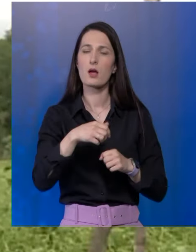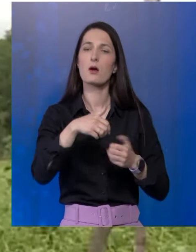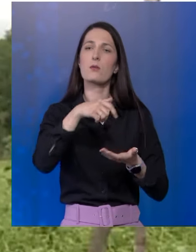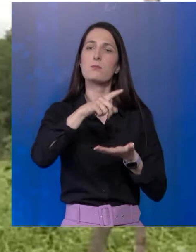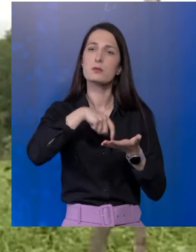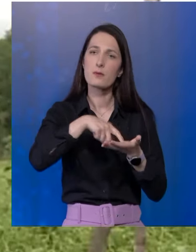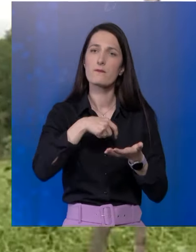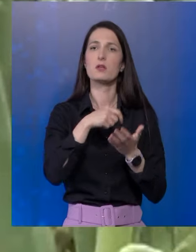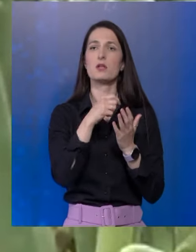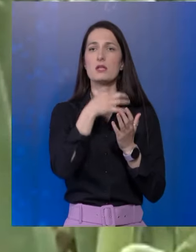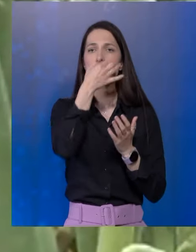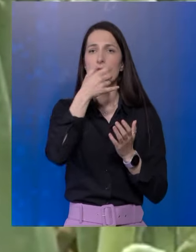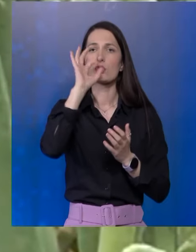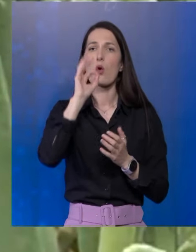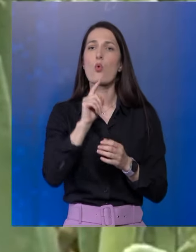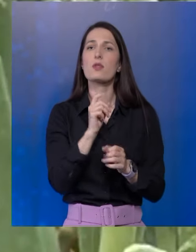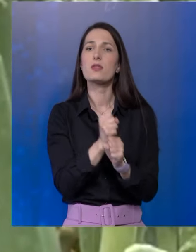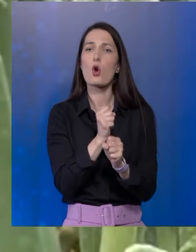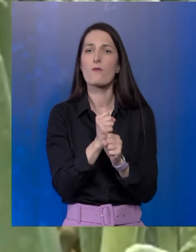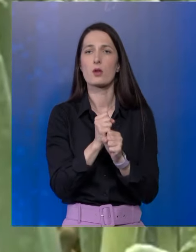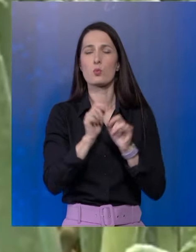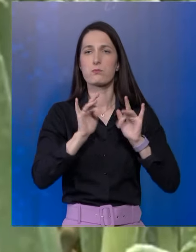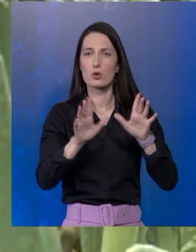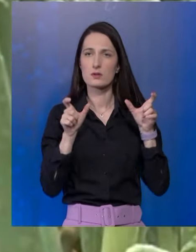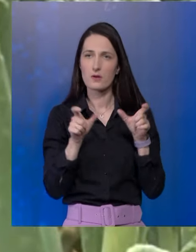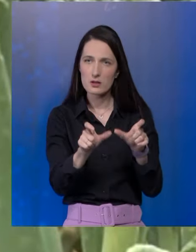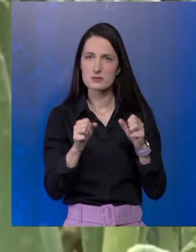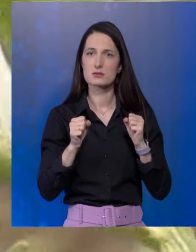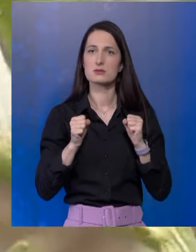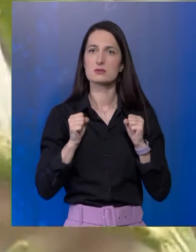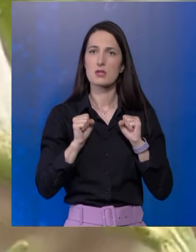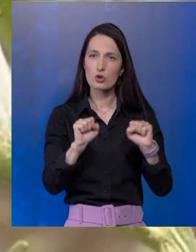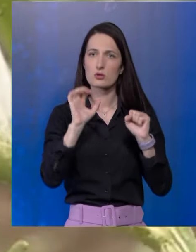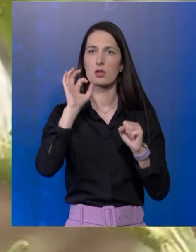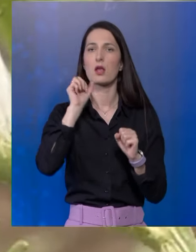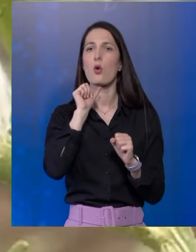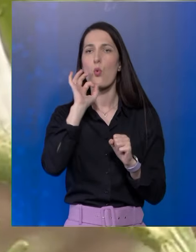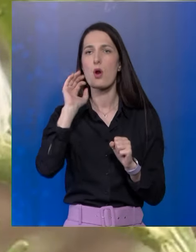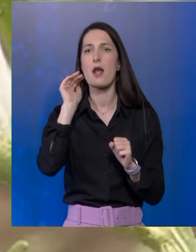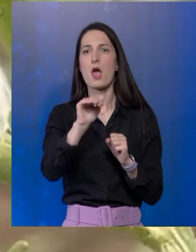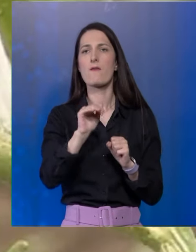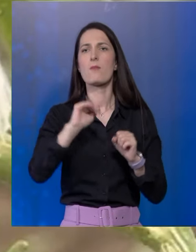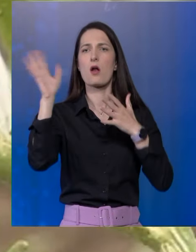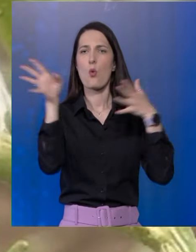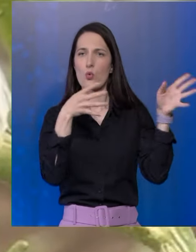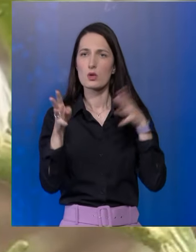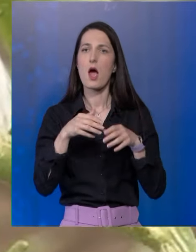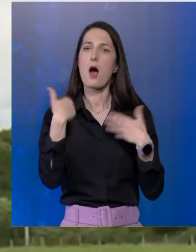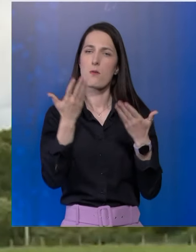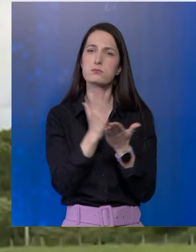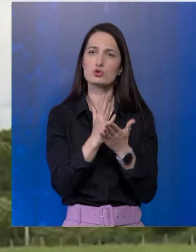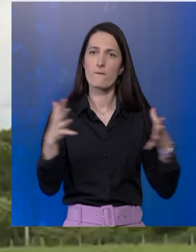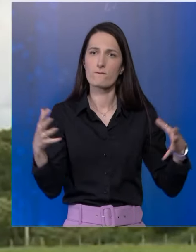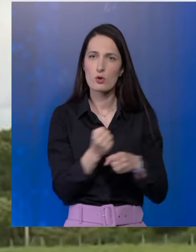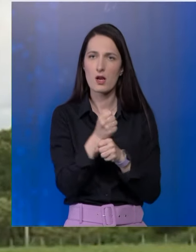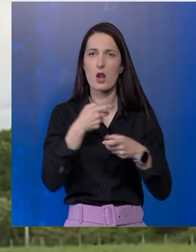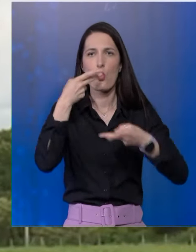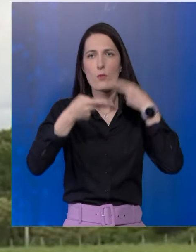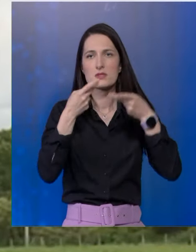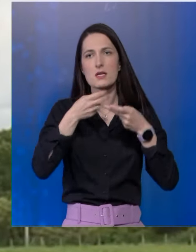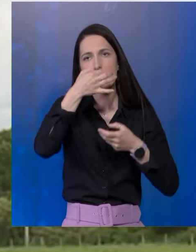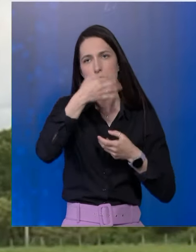o djelovanju protivgradne zaštite te o najavama olujnog nevremena, a bit će formirana i komisija za procjenu štete te šalter